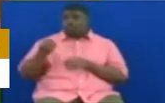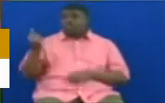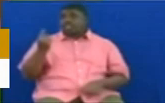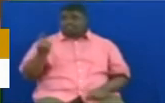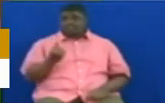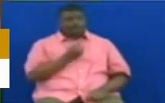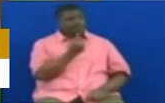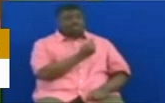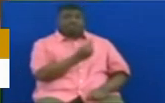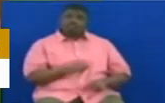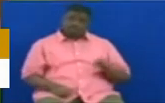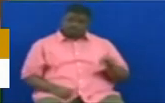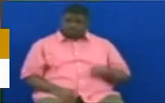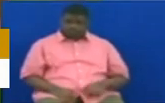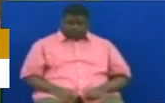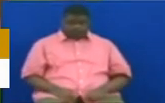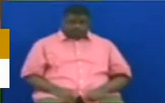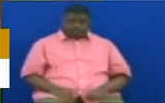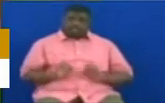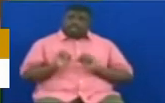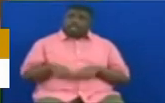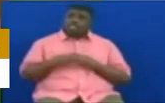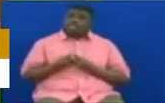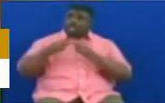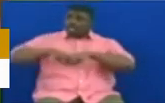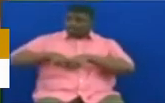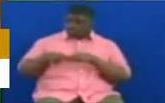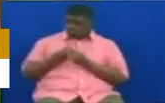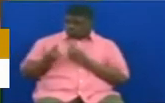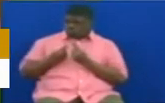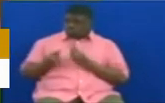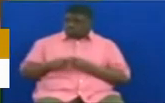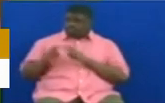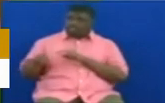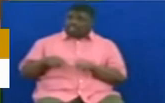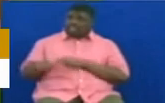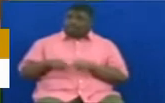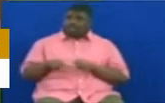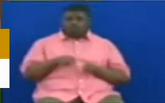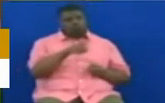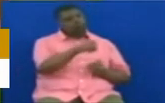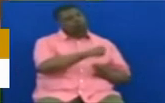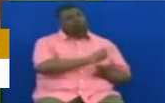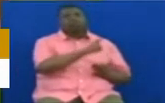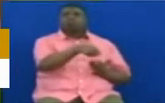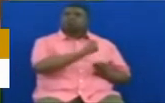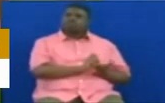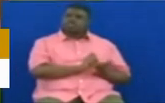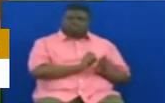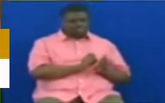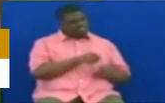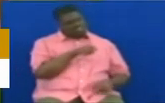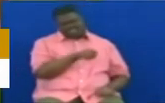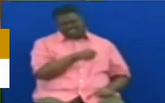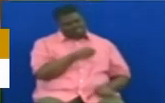na mataifa. Lakini hapa kinachozungumziwa ni mikataba ya uvuvi. Hiyo, Mheshimiwa Mwenyekiti, huwa ni